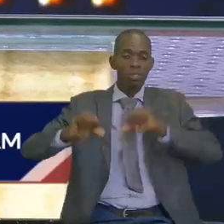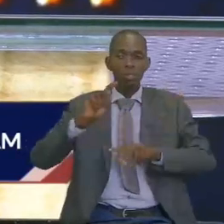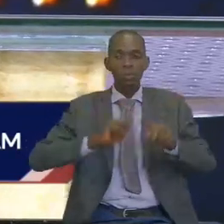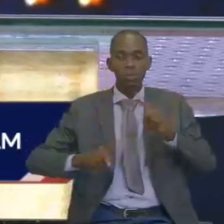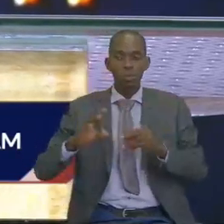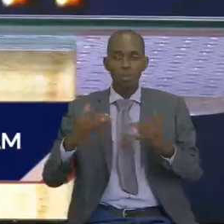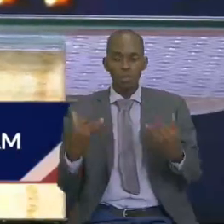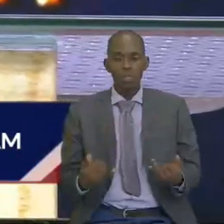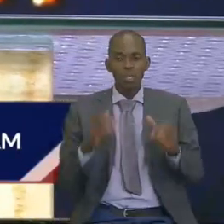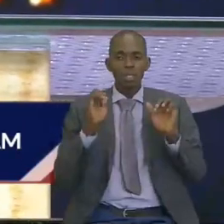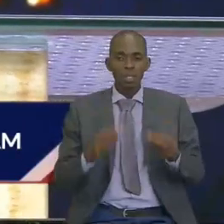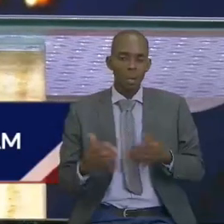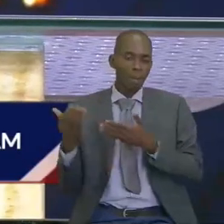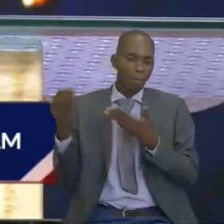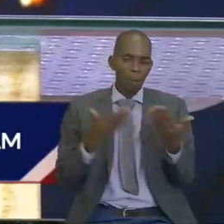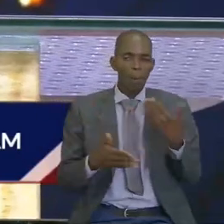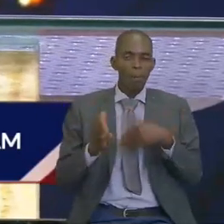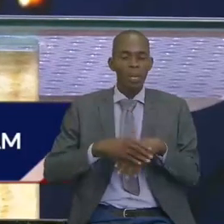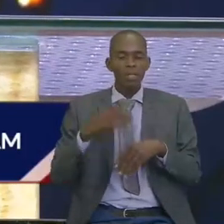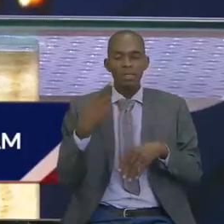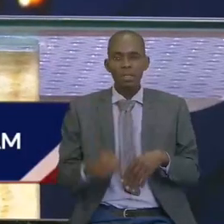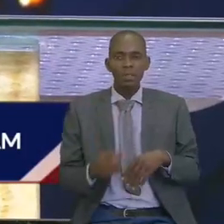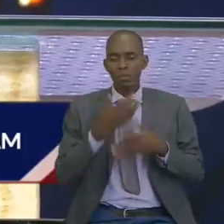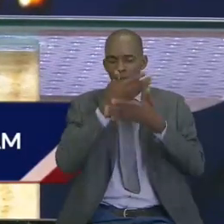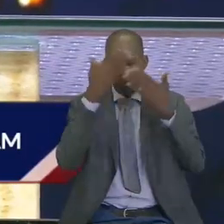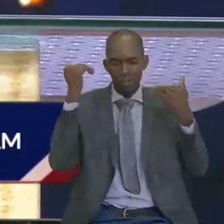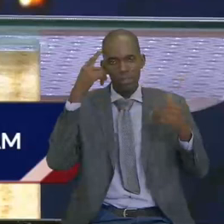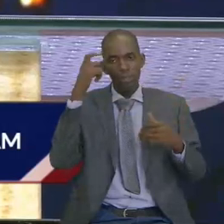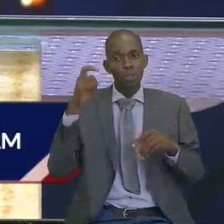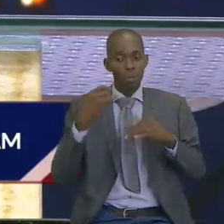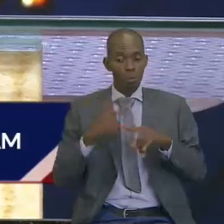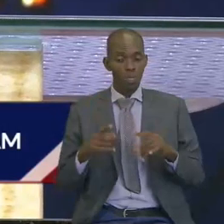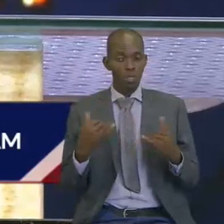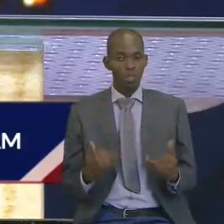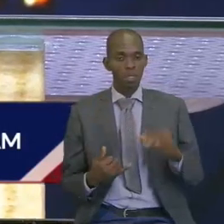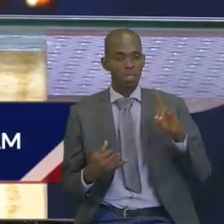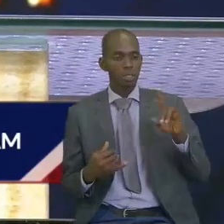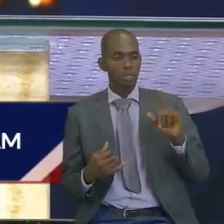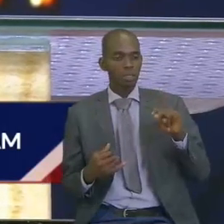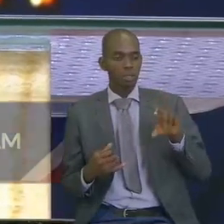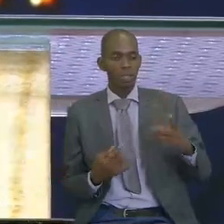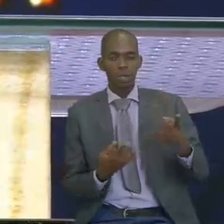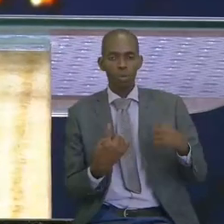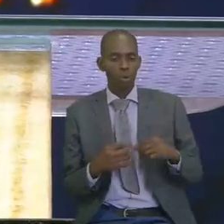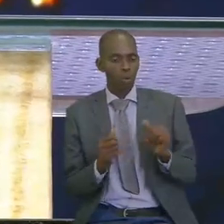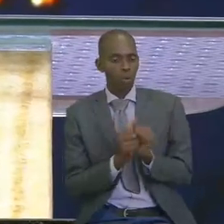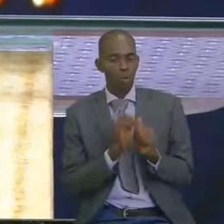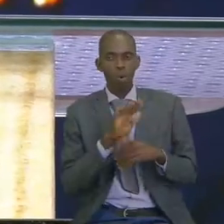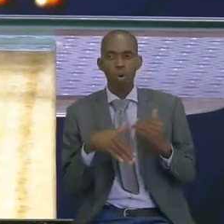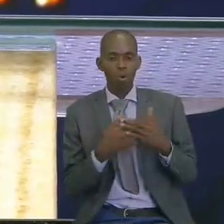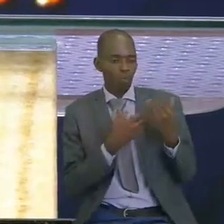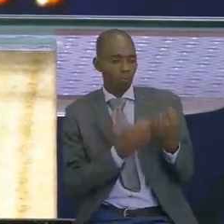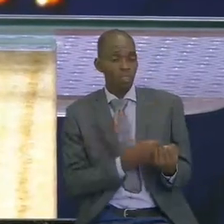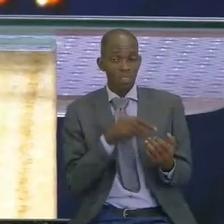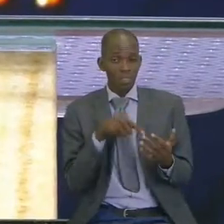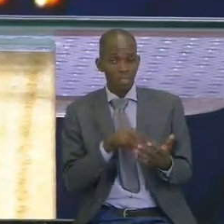de l'époque babylonienne n'ont pas pu découvrir, Daniel est venu avec confiance. Cet homme a